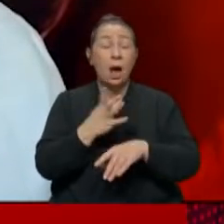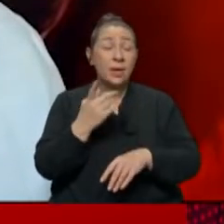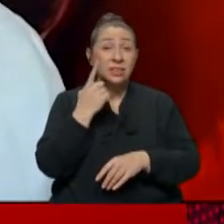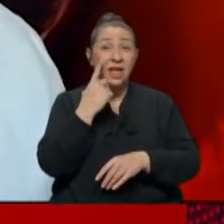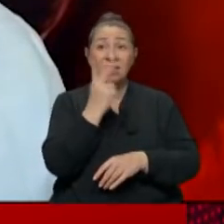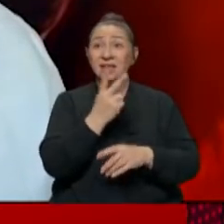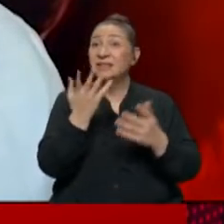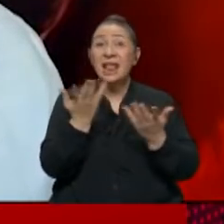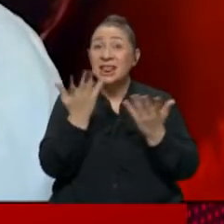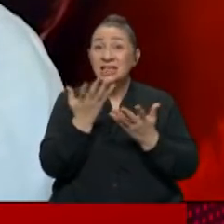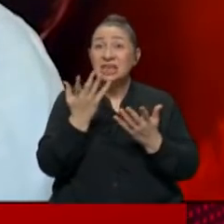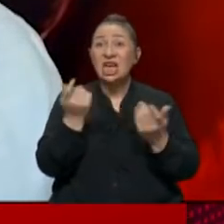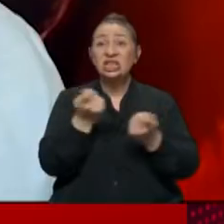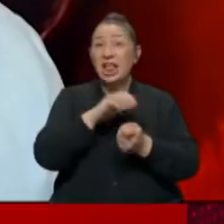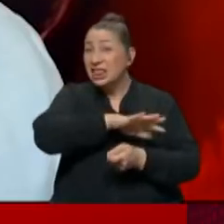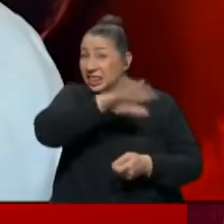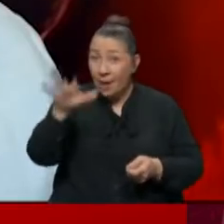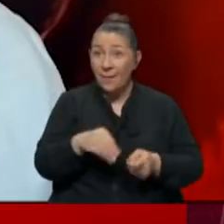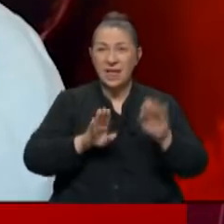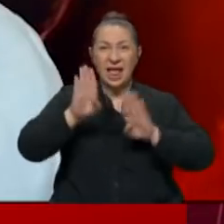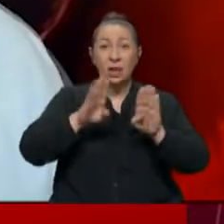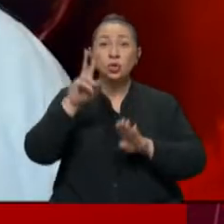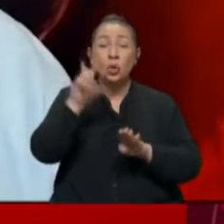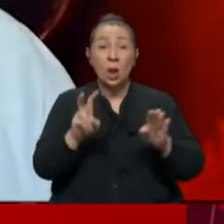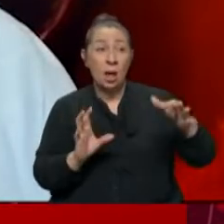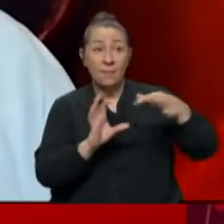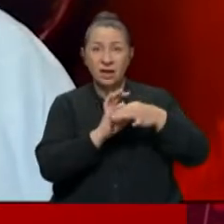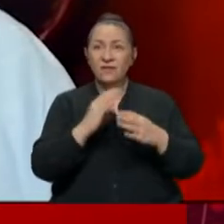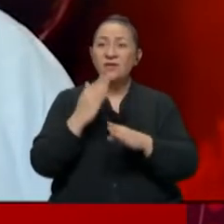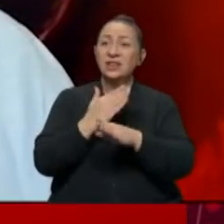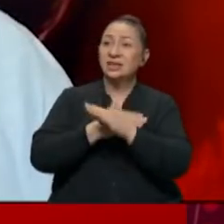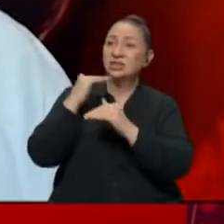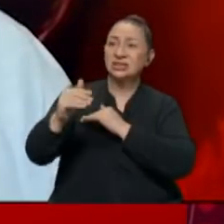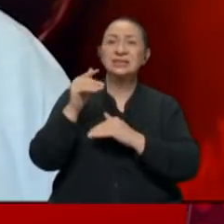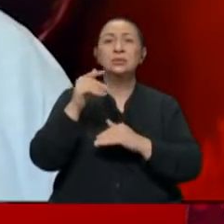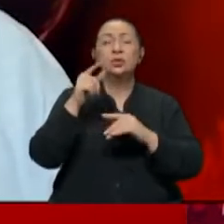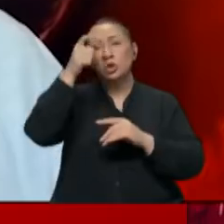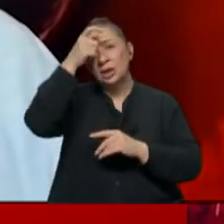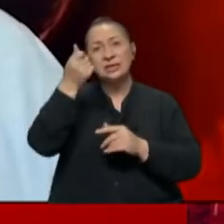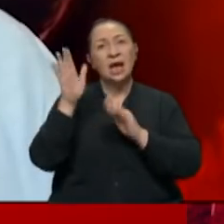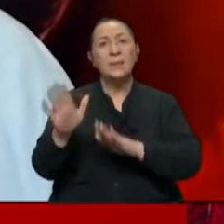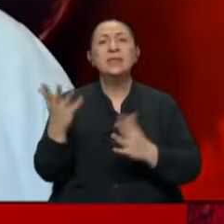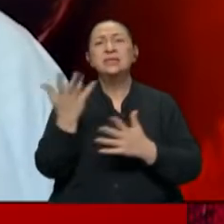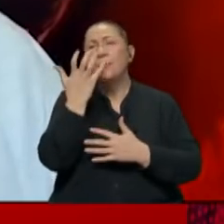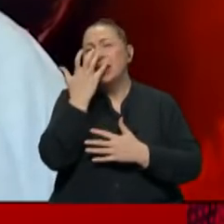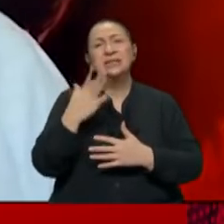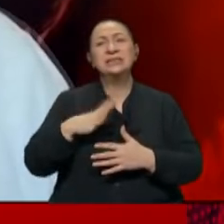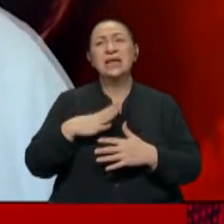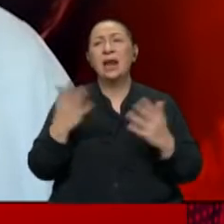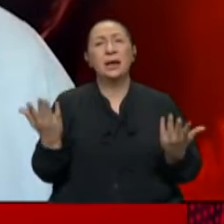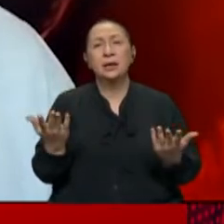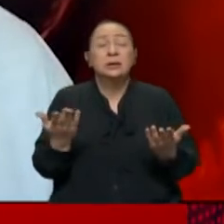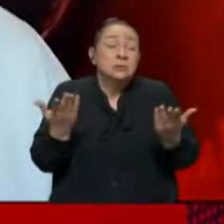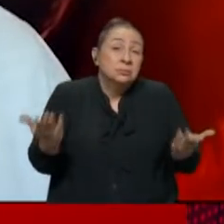ama devletin yaptığı neredeyse işlerin tamamı döviz cinsinden vatandaşın pe-ld kalmasını nasıl bekleyebilir lerde talep